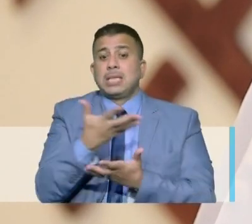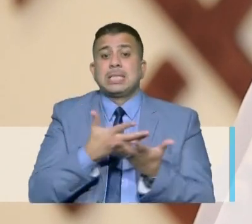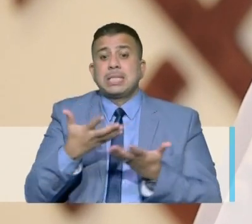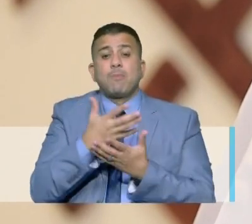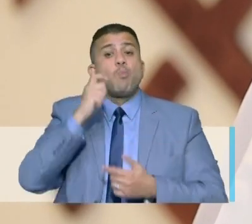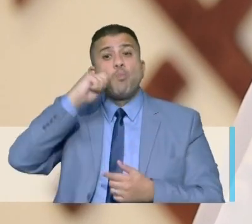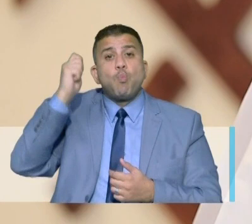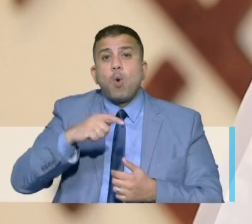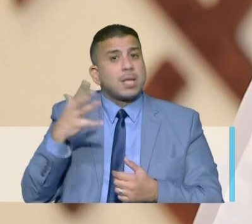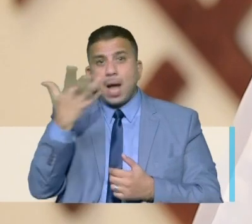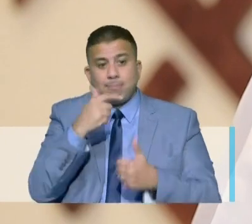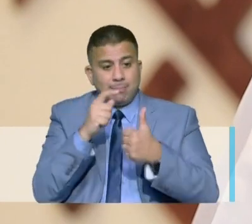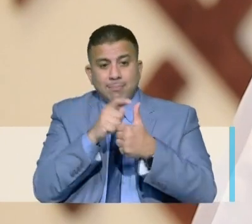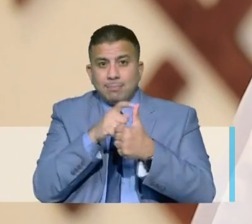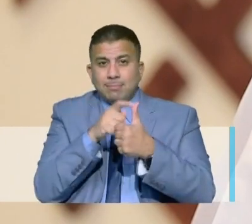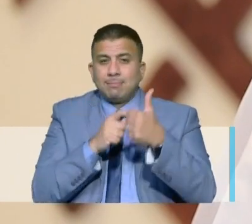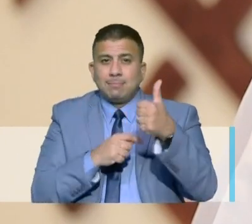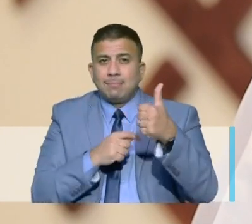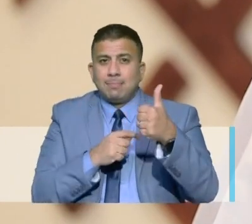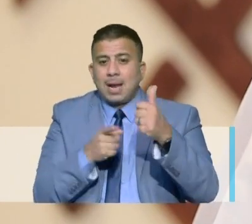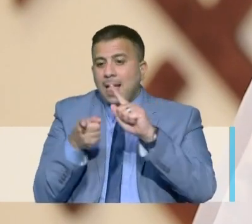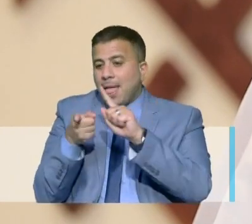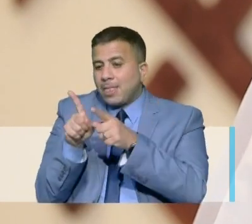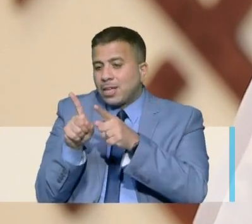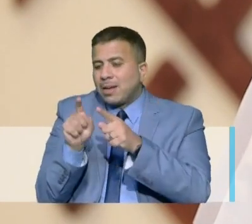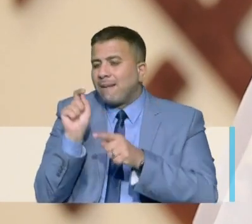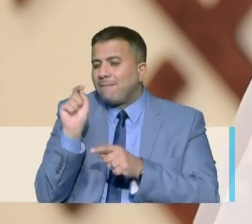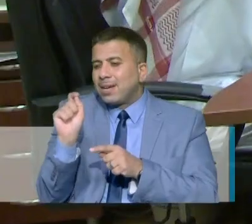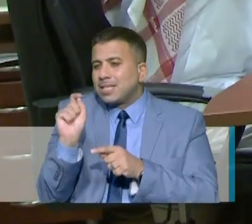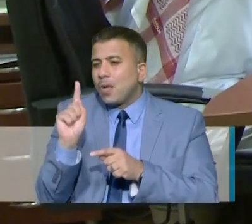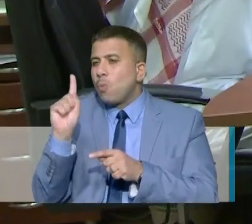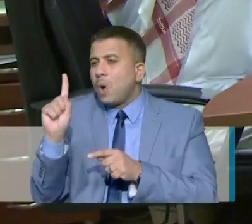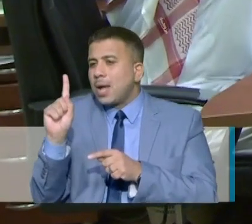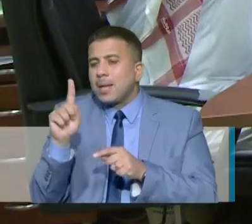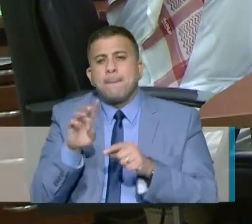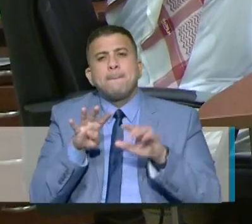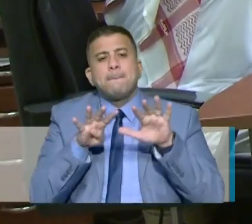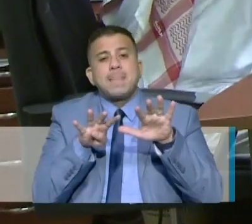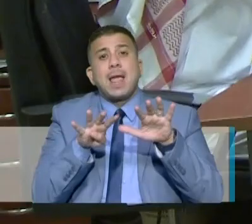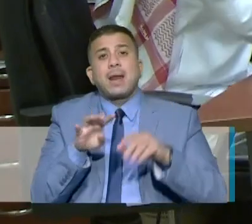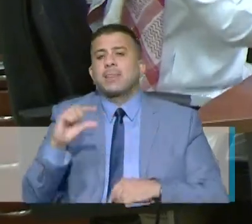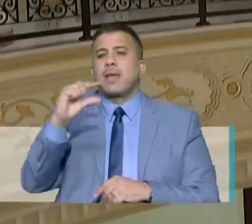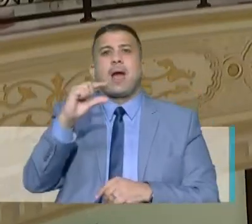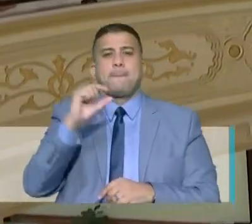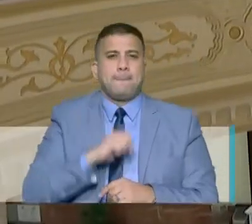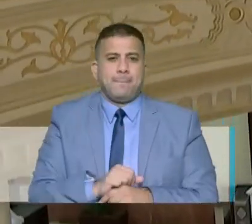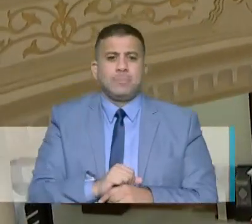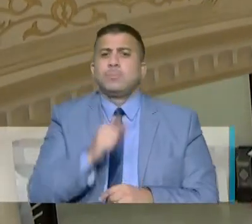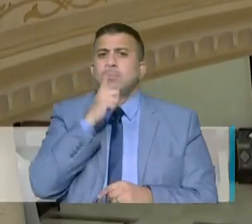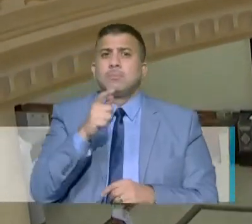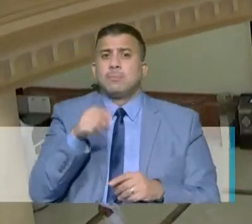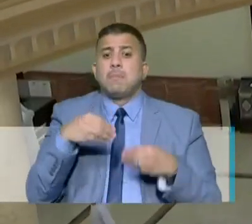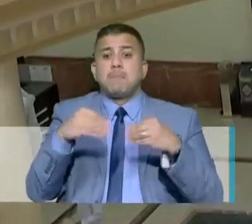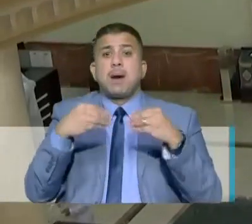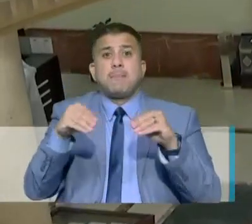مواطني الدوله 11.1 مليار درهم وعلى صعيد معاملات عقود